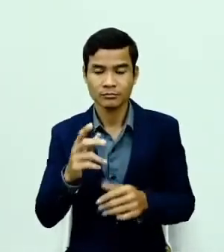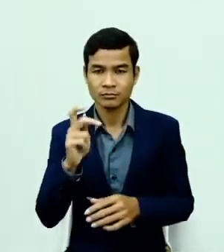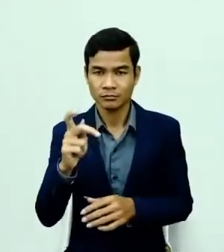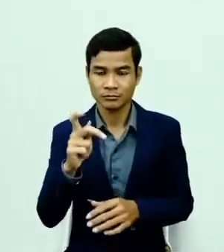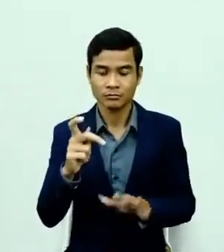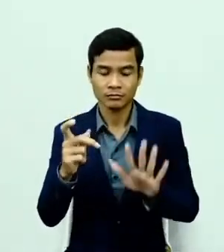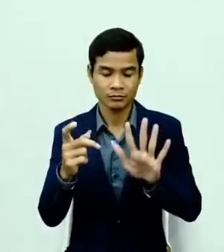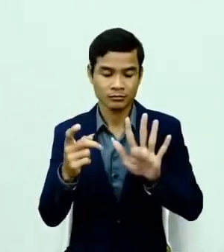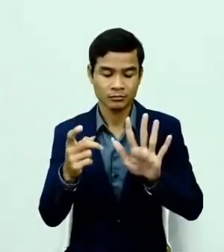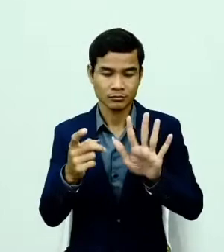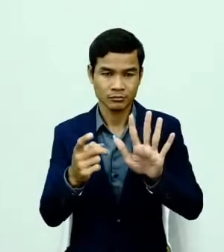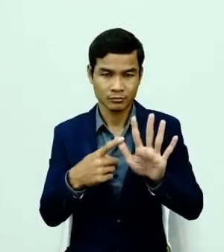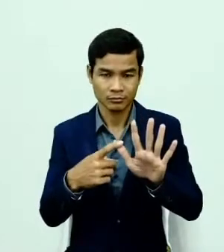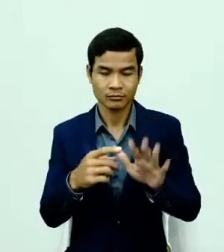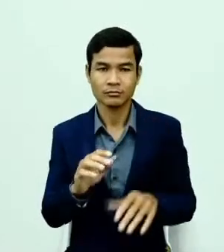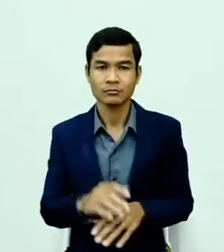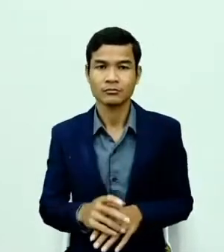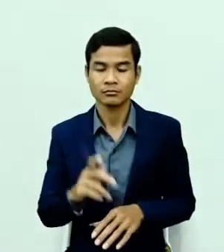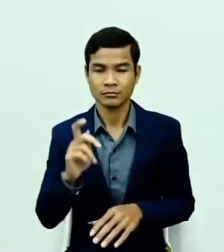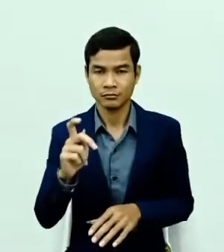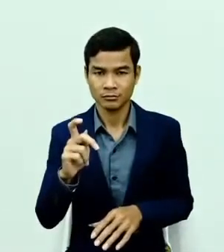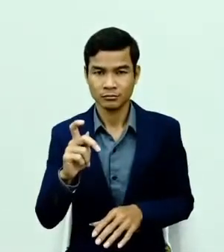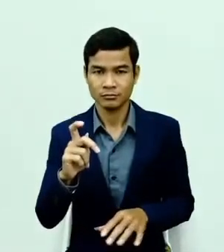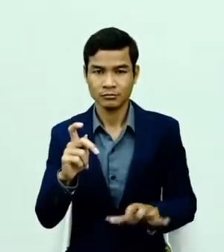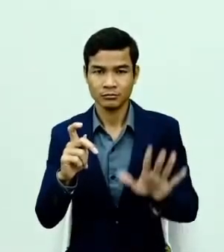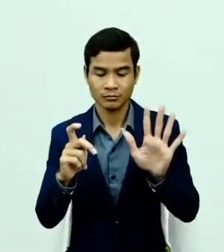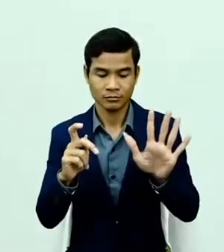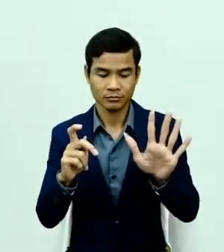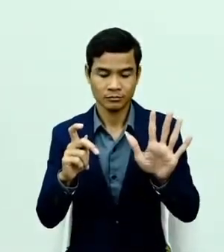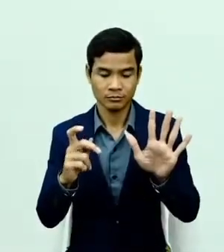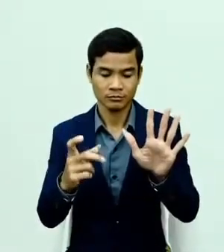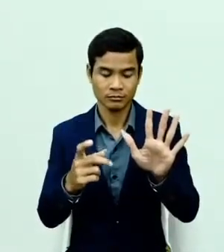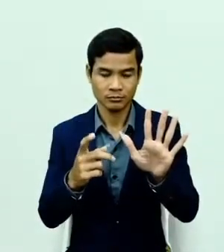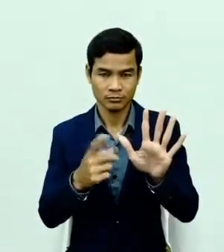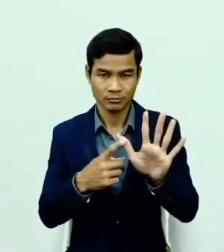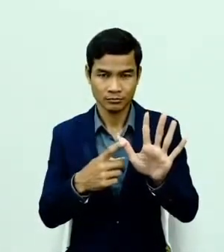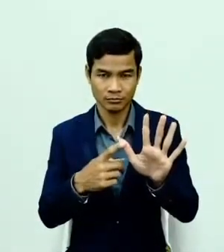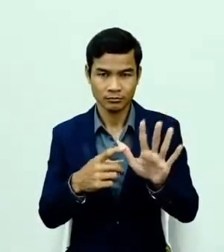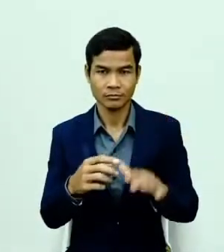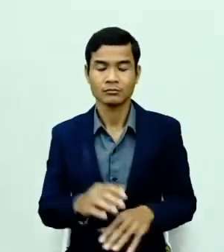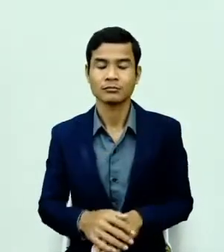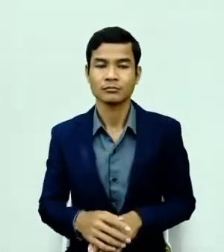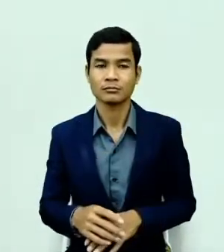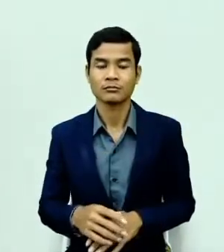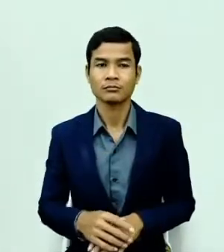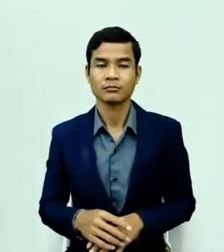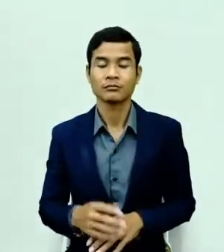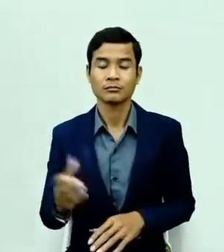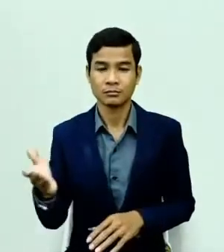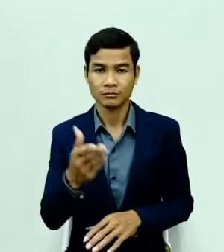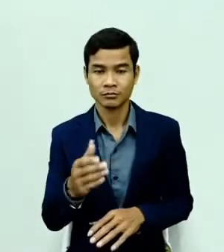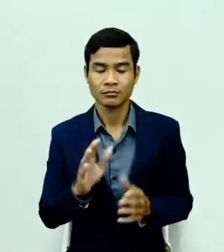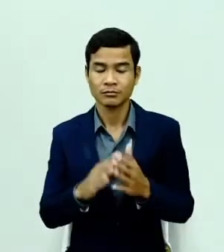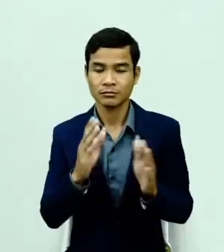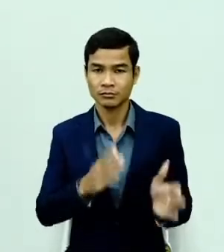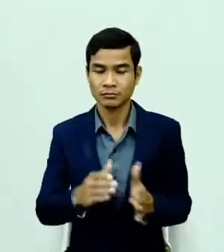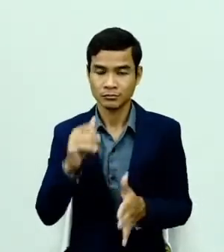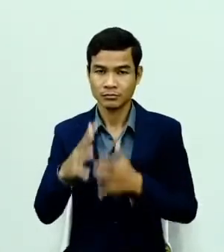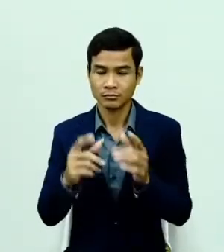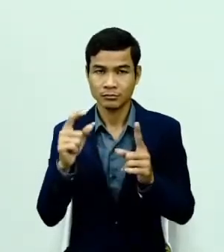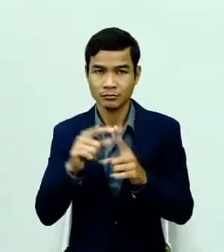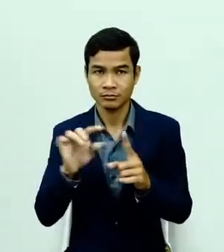អ៊ីគីកអ៊ីគីចាកូនកូនត្រៀមខ្លួនអាន